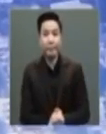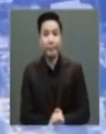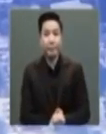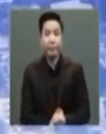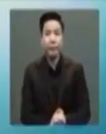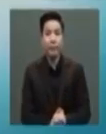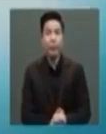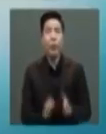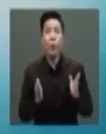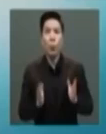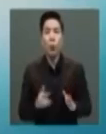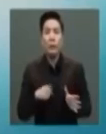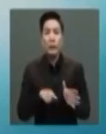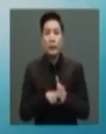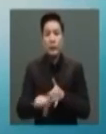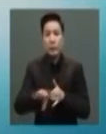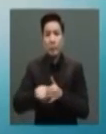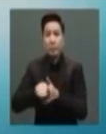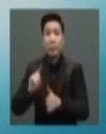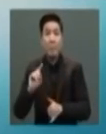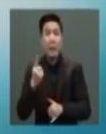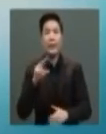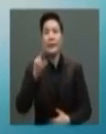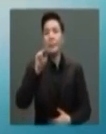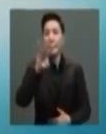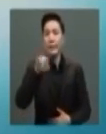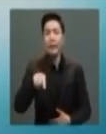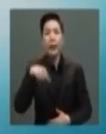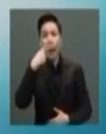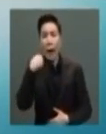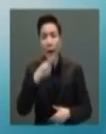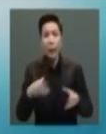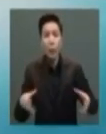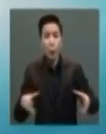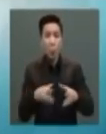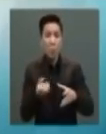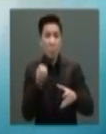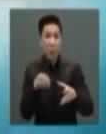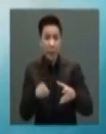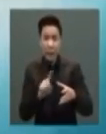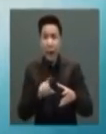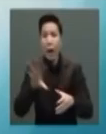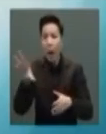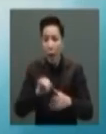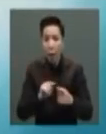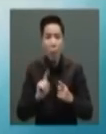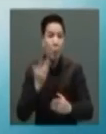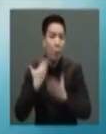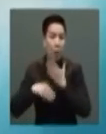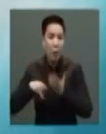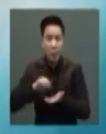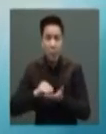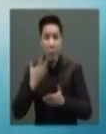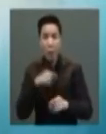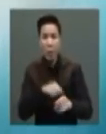การติดเชื้อผู้ป่วยมีอาการทรุดตัวลงเรื่อยๆค่ะแล้วก็เสียชีวิตเมื่อวันที่12เมษายนที่ผ่านมาค่